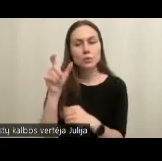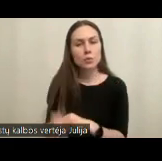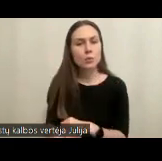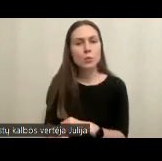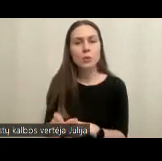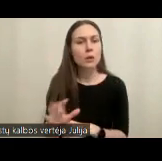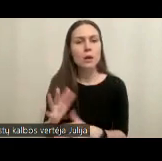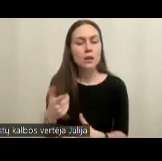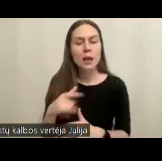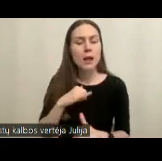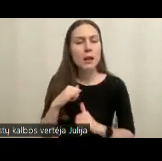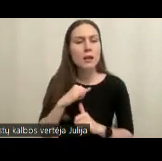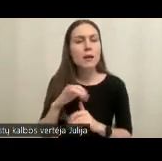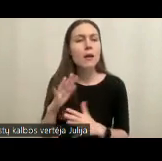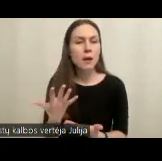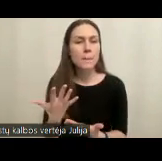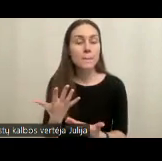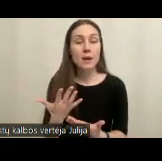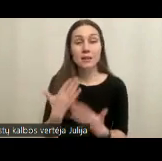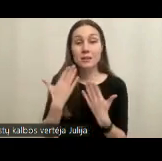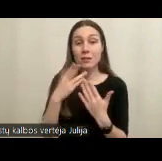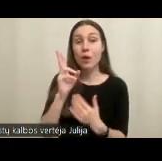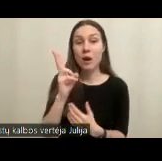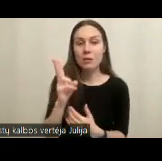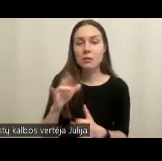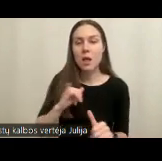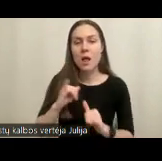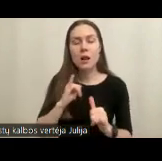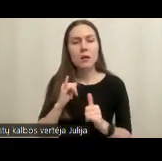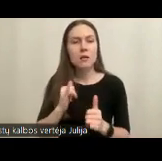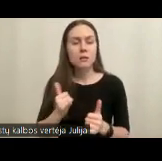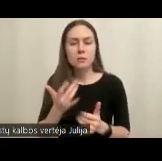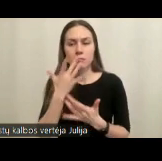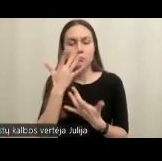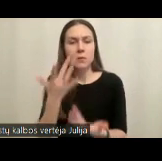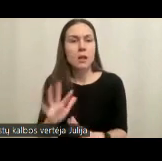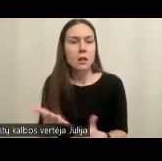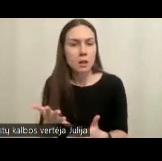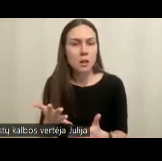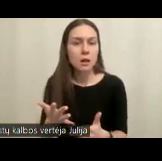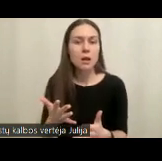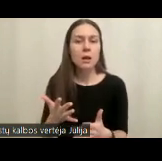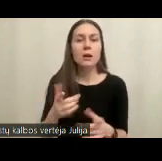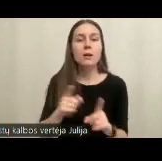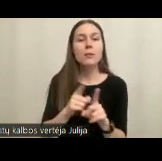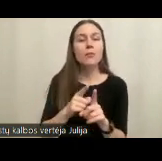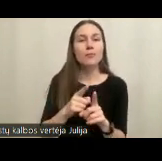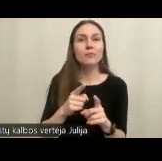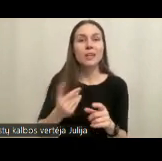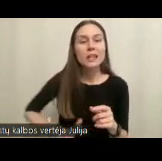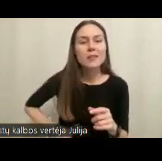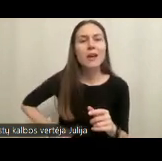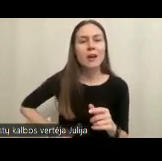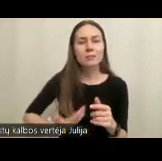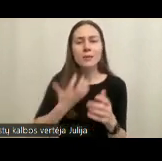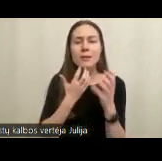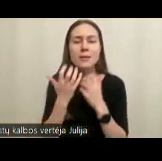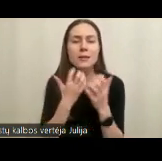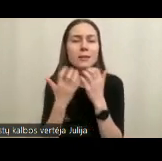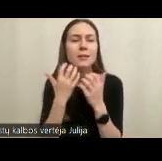elgesį, kuri demonstruoja skaitytojai, kurie palaiko visą gyvenimą trunkantį smalsumą, mokymąsi, o taip pat